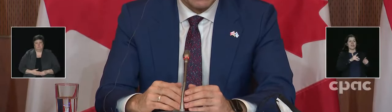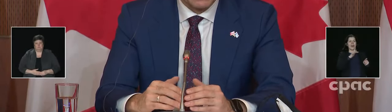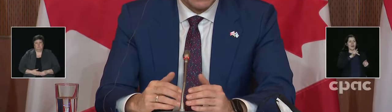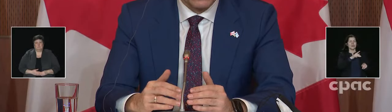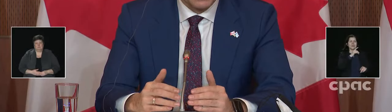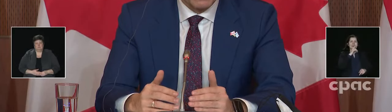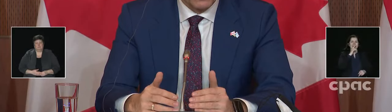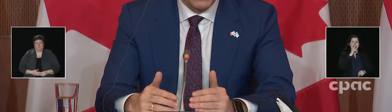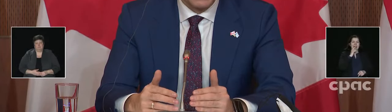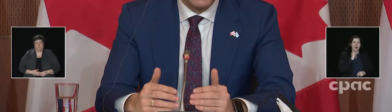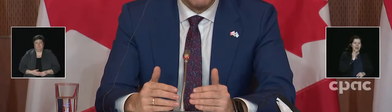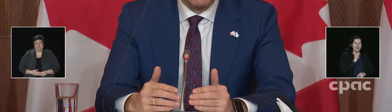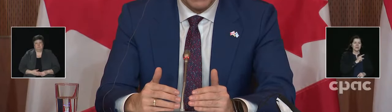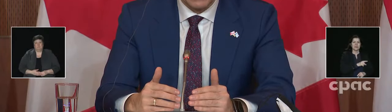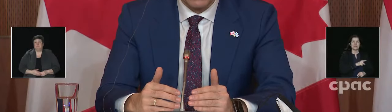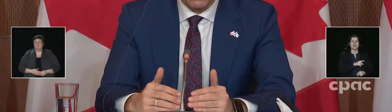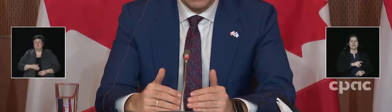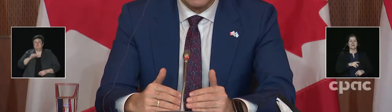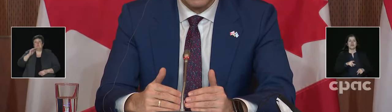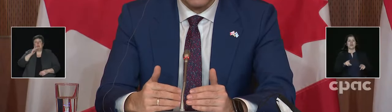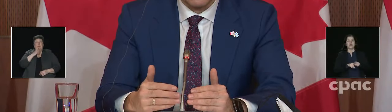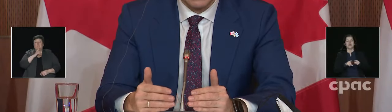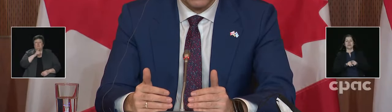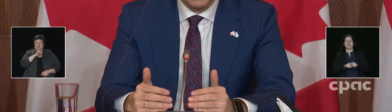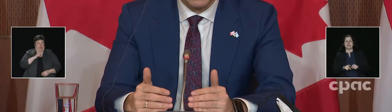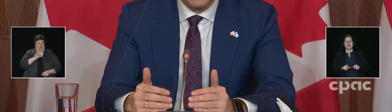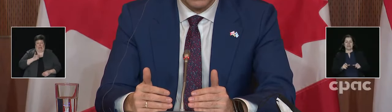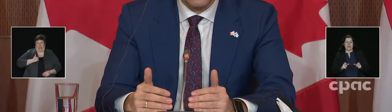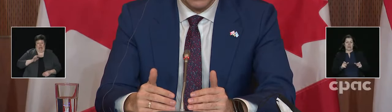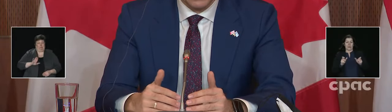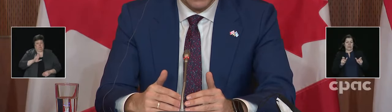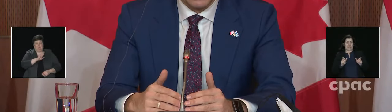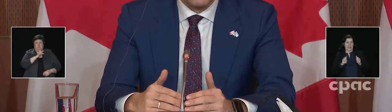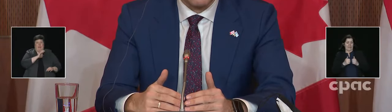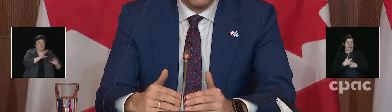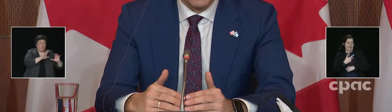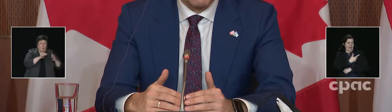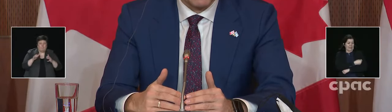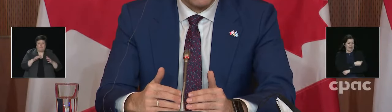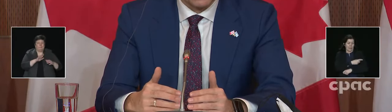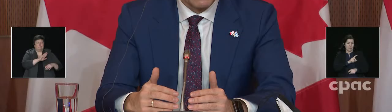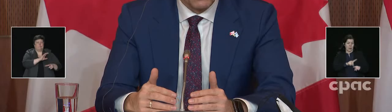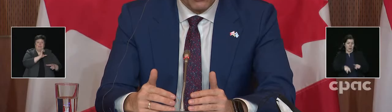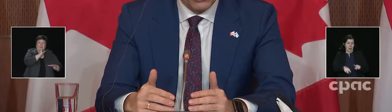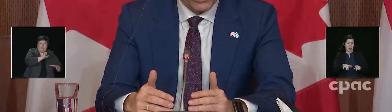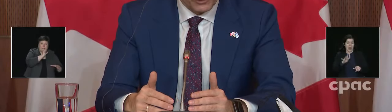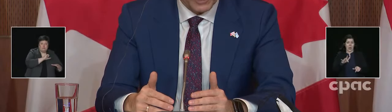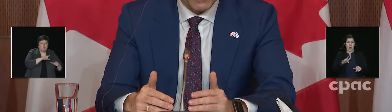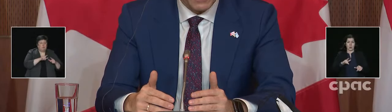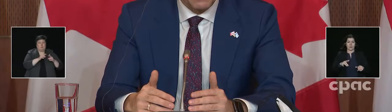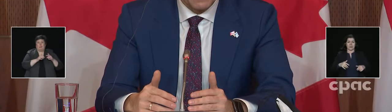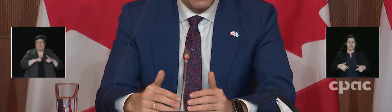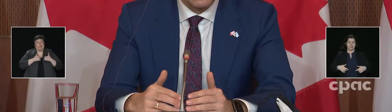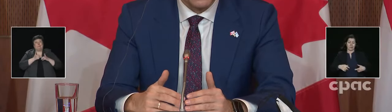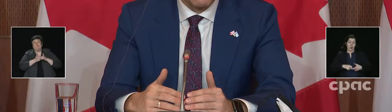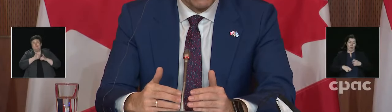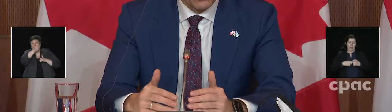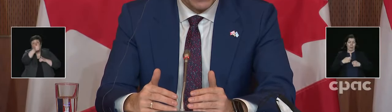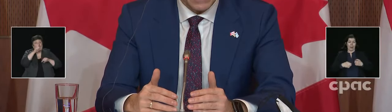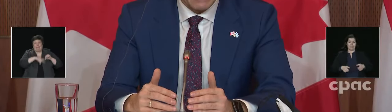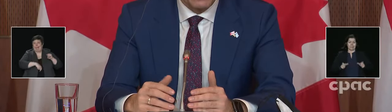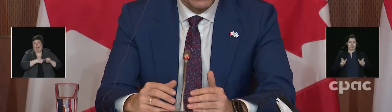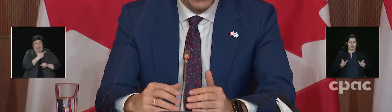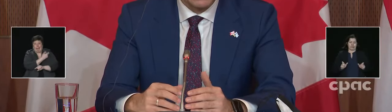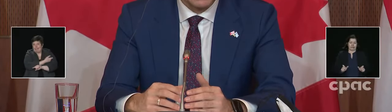leur capacité de s'immuniser par le vaccin contre la COVID-19, en raison du fait qu'ils peuvent être immunosupprimés, des gens